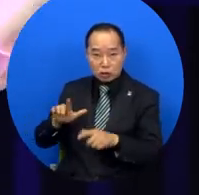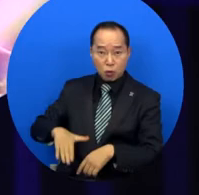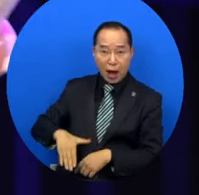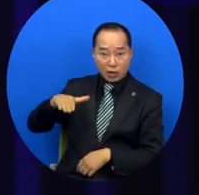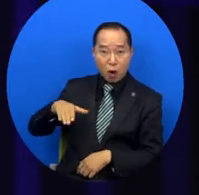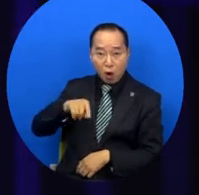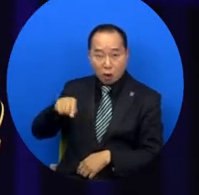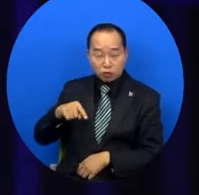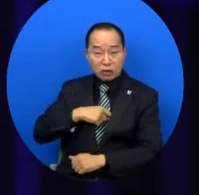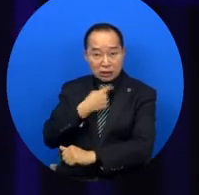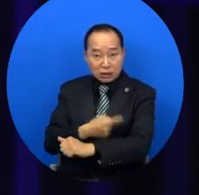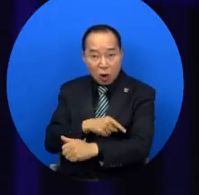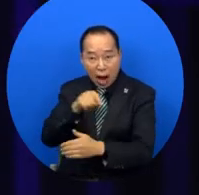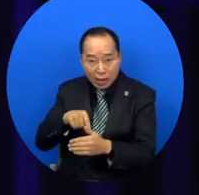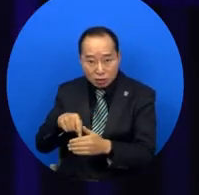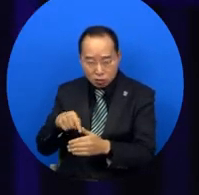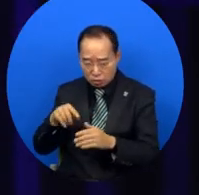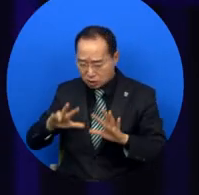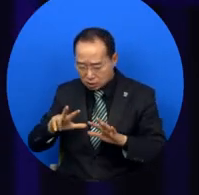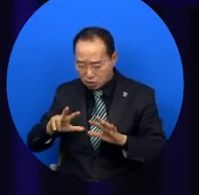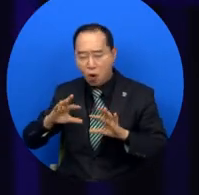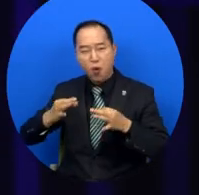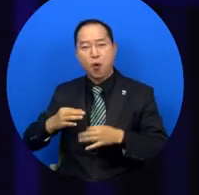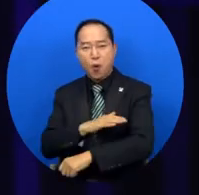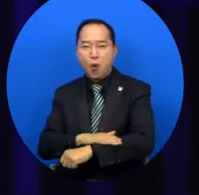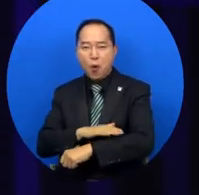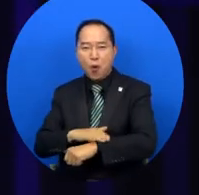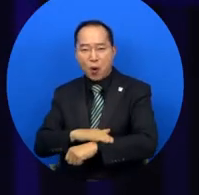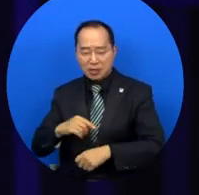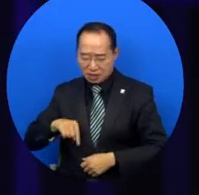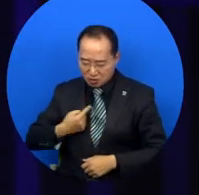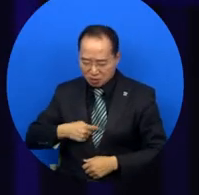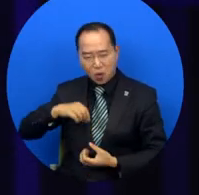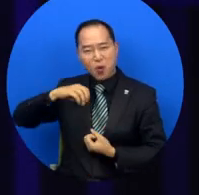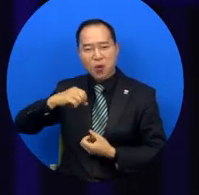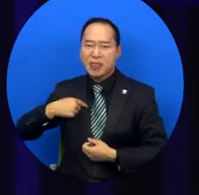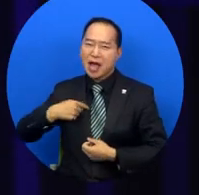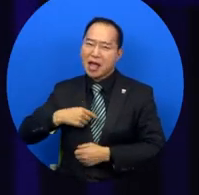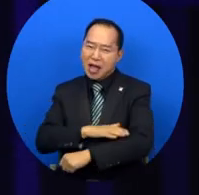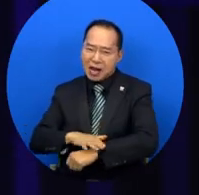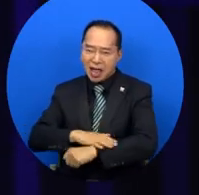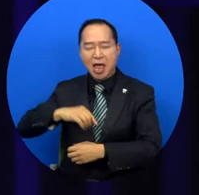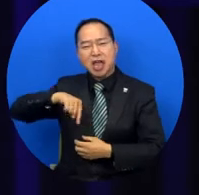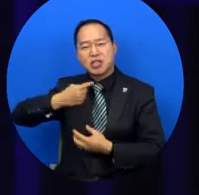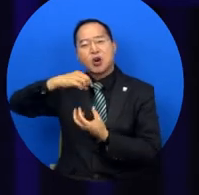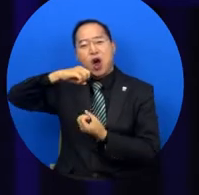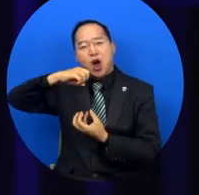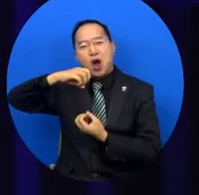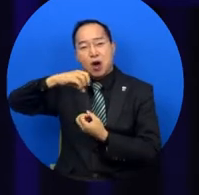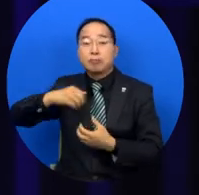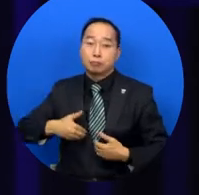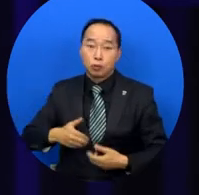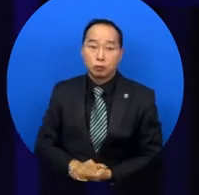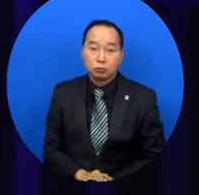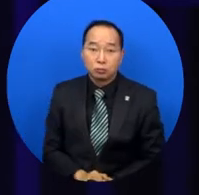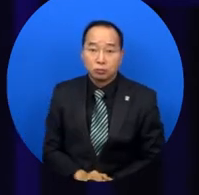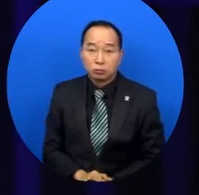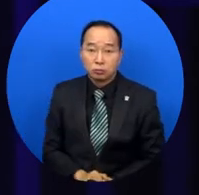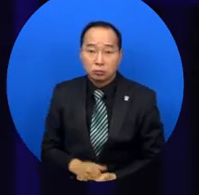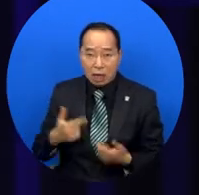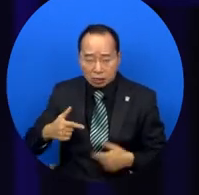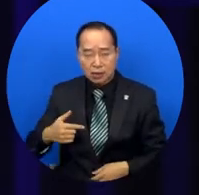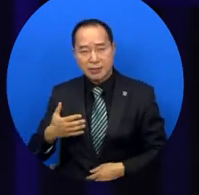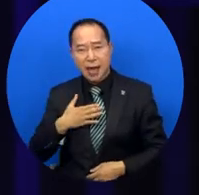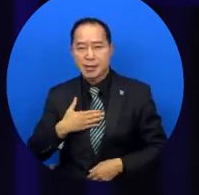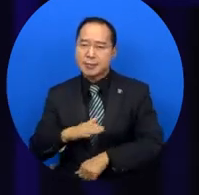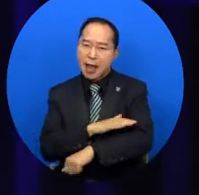내 주어진 역사 안에서 내 주어진 능력 안에서 난 참 잘하고 있어. 그 말을 꼭 스스로에게 해주라고. 제가 그래요. 나